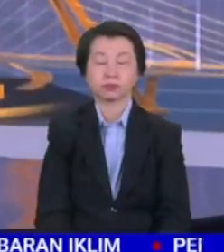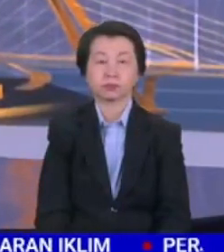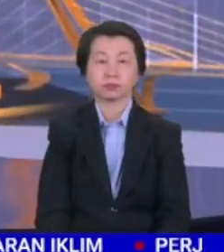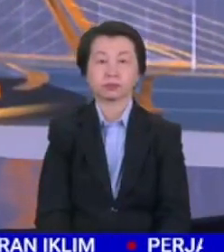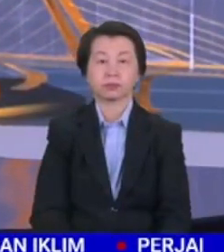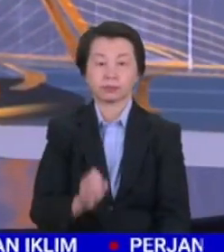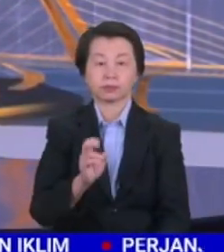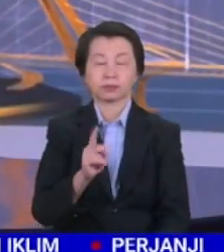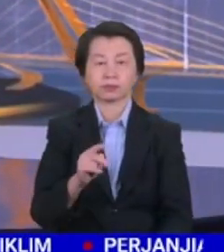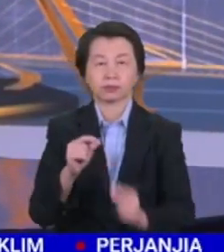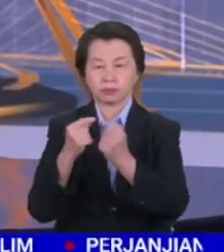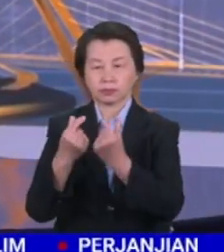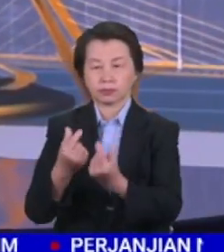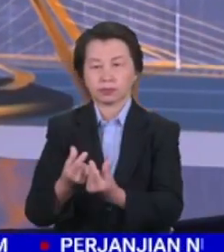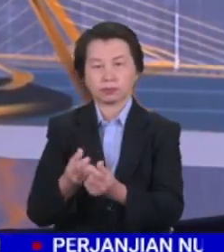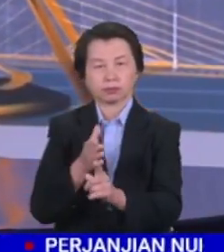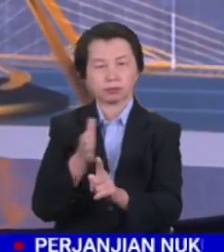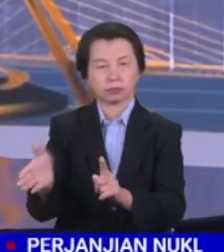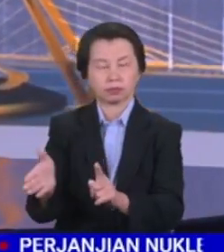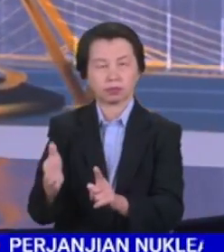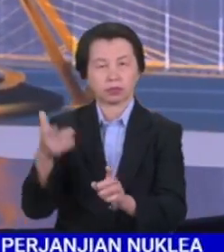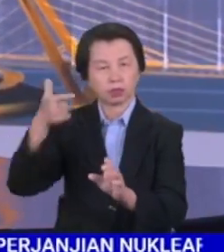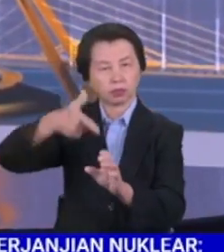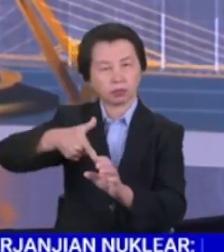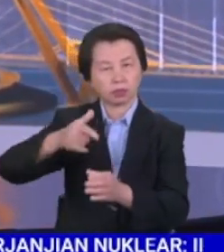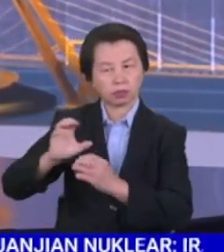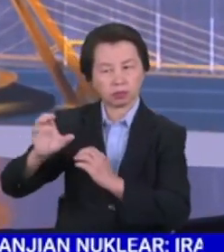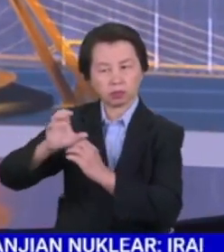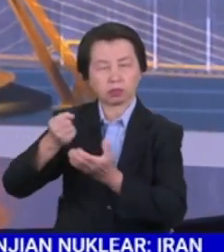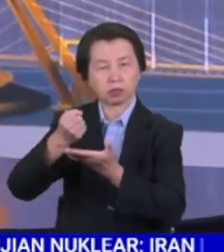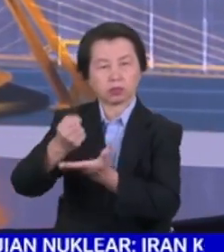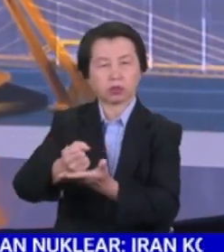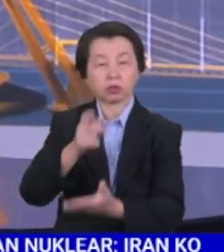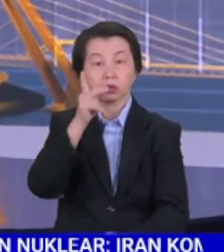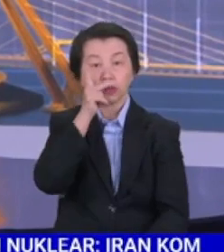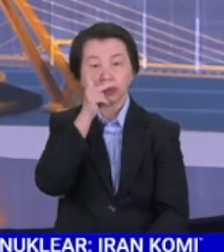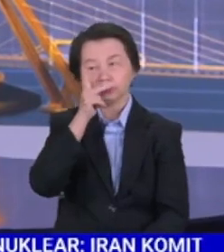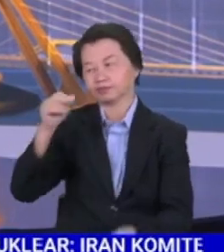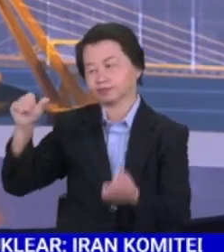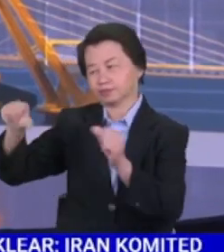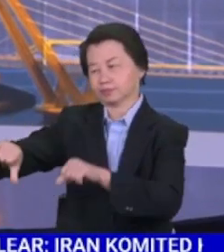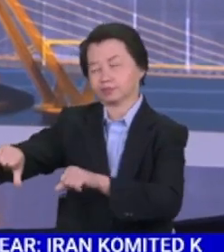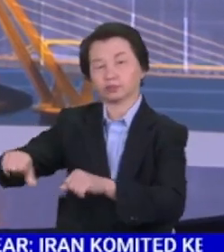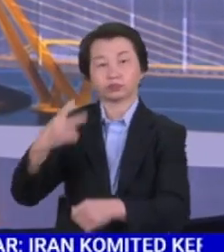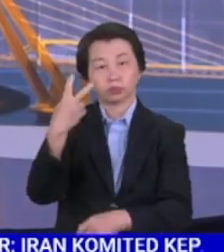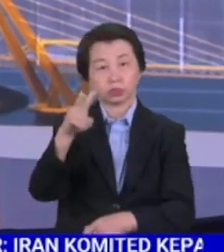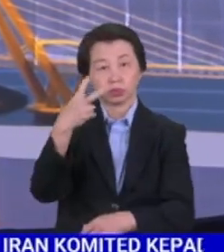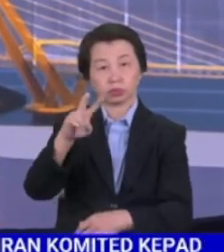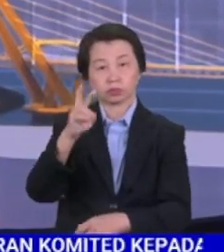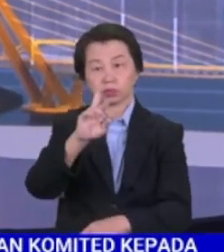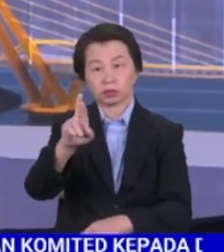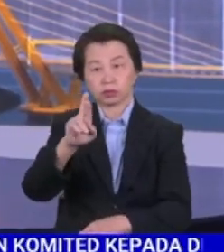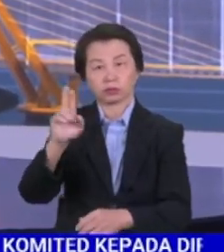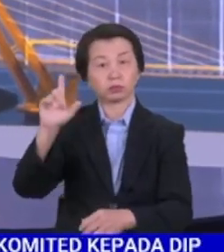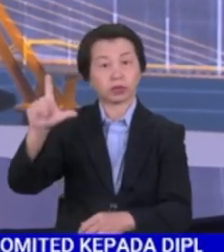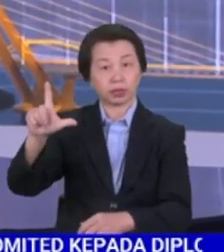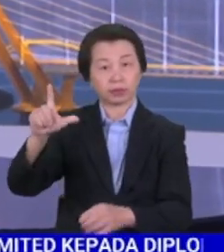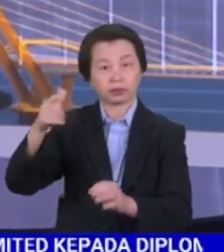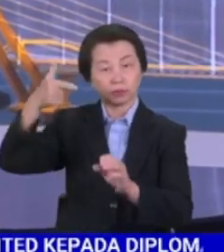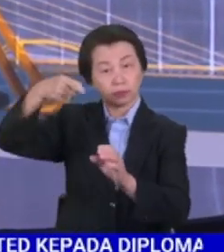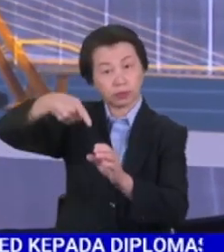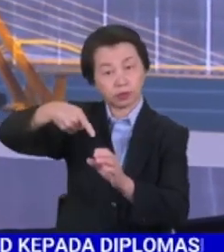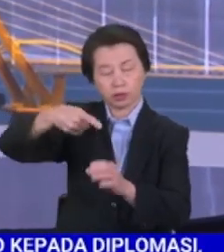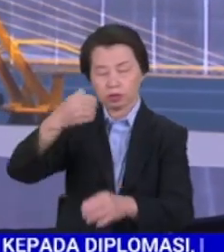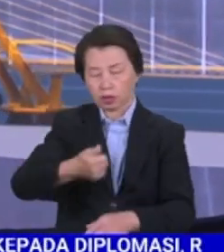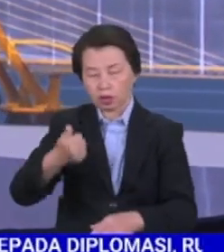Baik saudara, sindiket penyelewengan minyak bersubsidi di Bedong Kedah tumpas 12,000 liter diesel